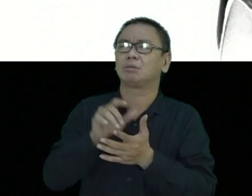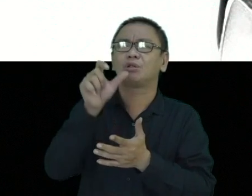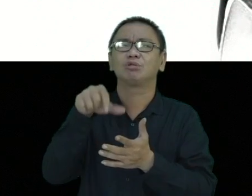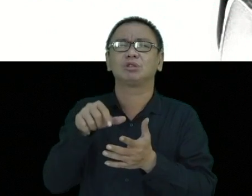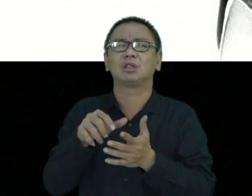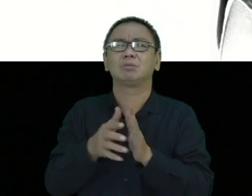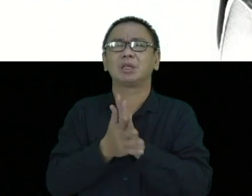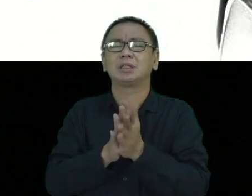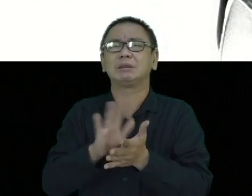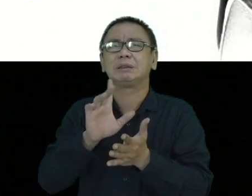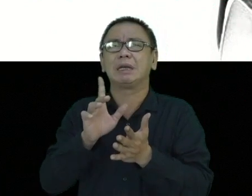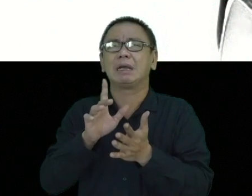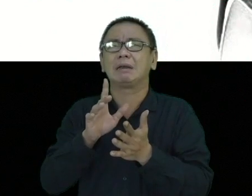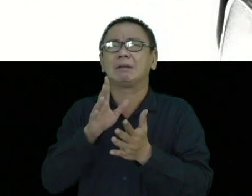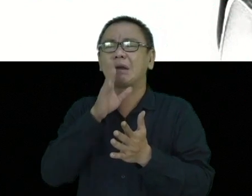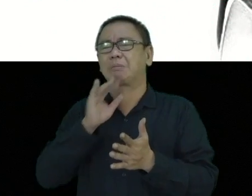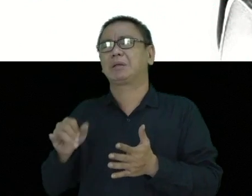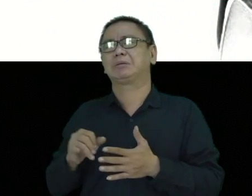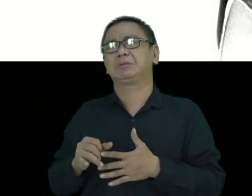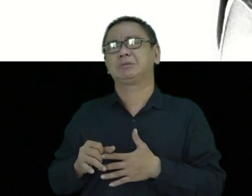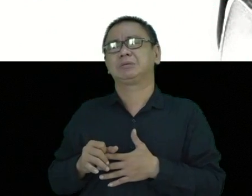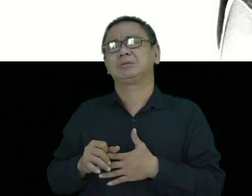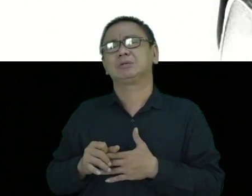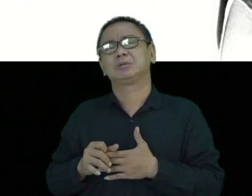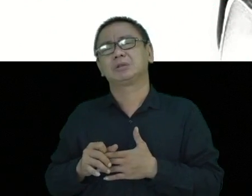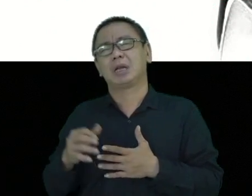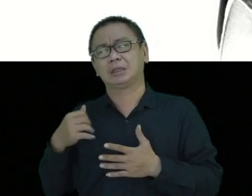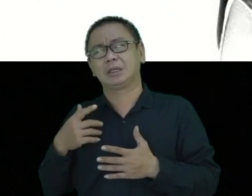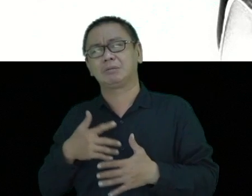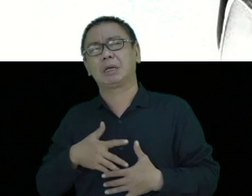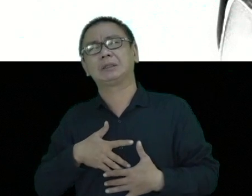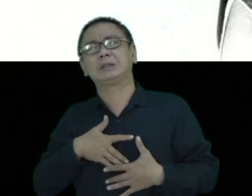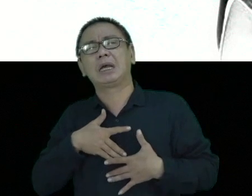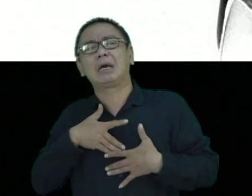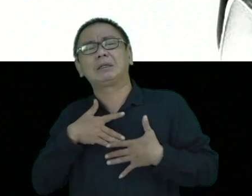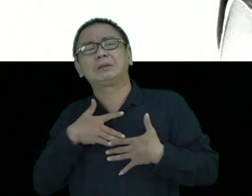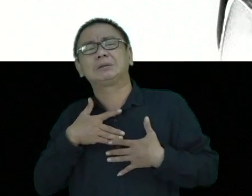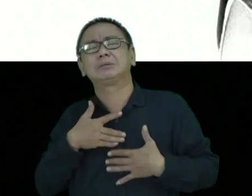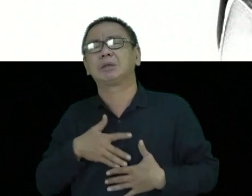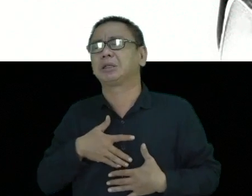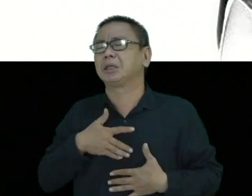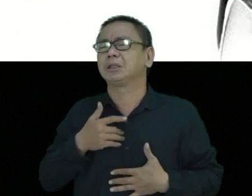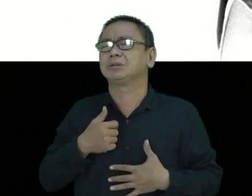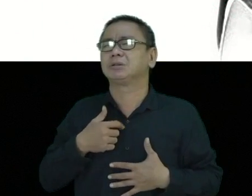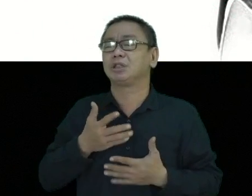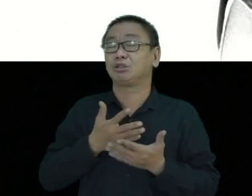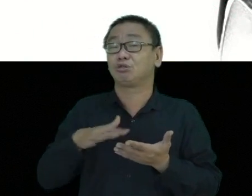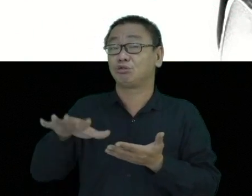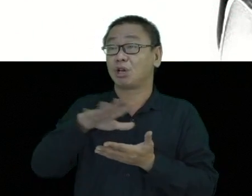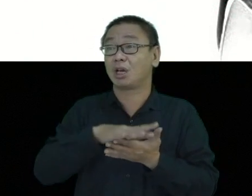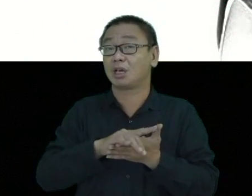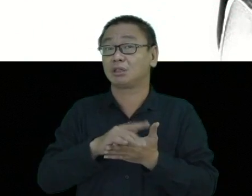tidak nyaman karena perasaan. Ada perasaan. Jadi situasi lingkungan, pikiran, dan